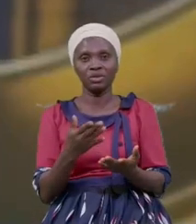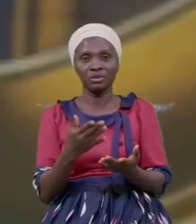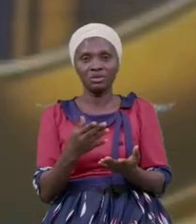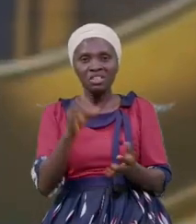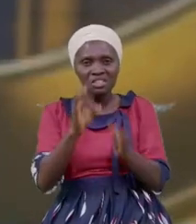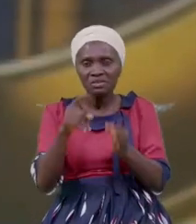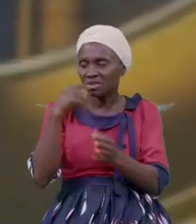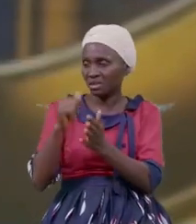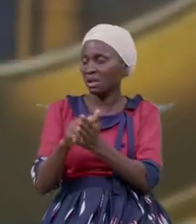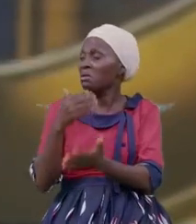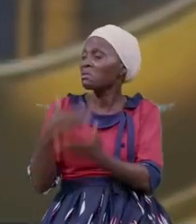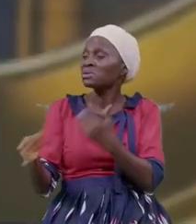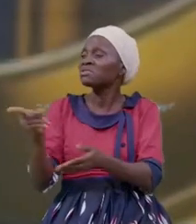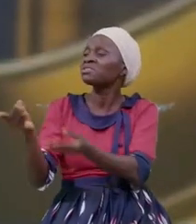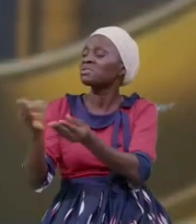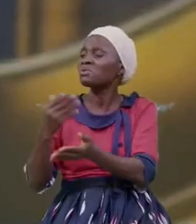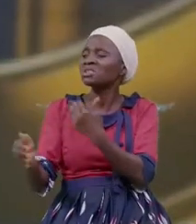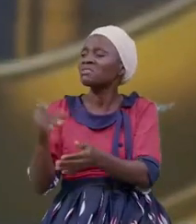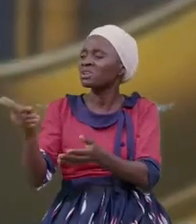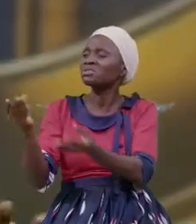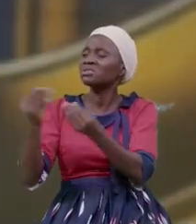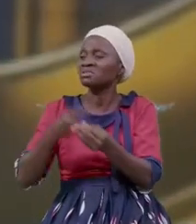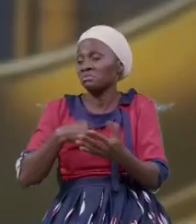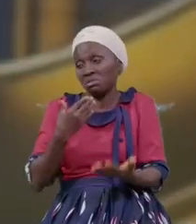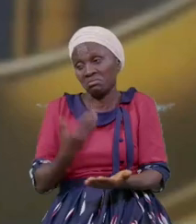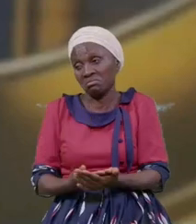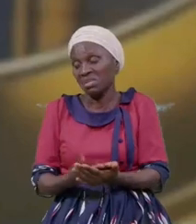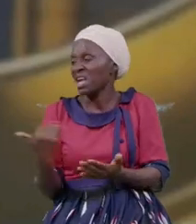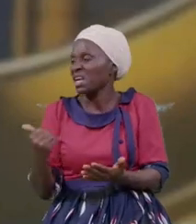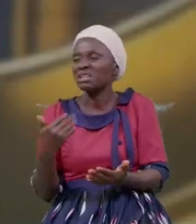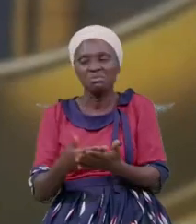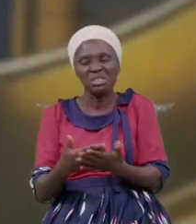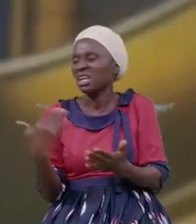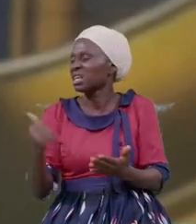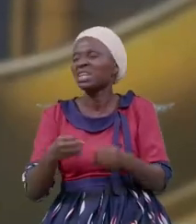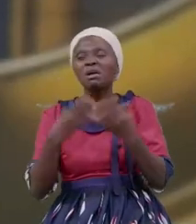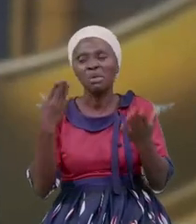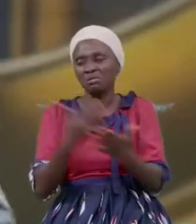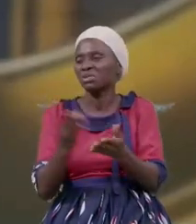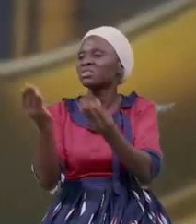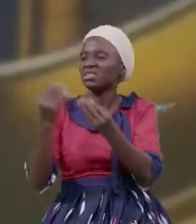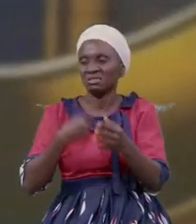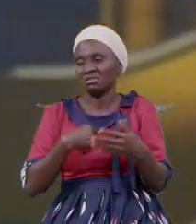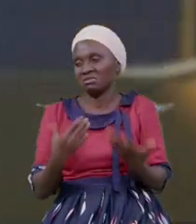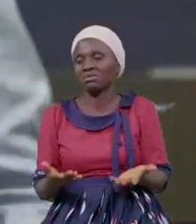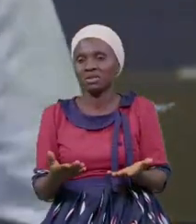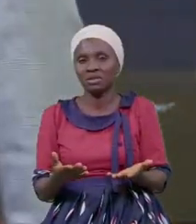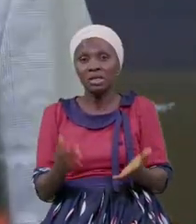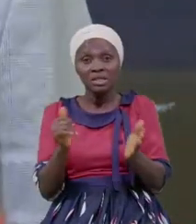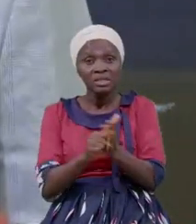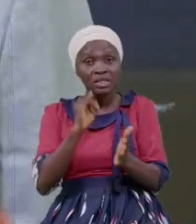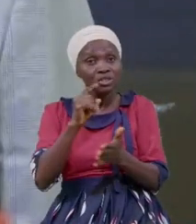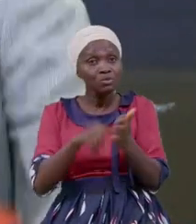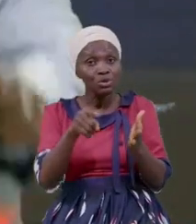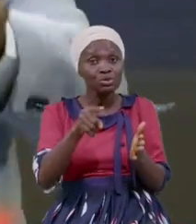me donnez déjà on voit on voit ton esprit ça c'est ta pensée ça c'est ce que tu